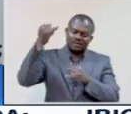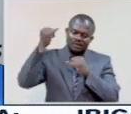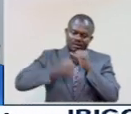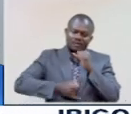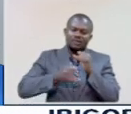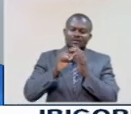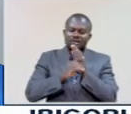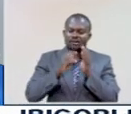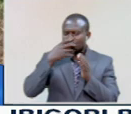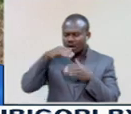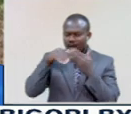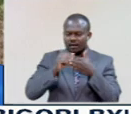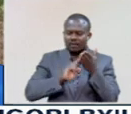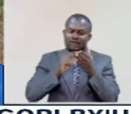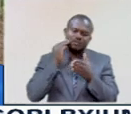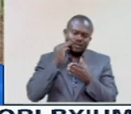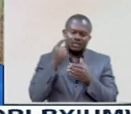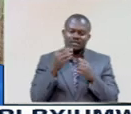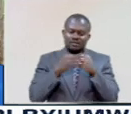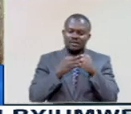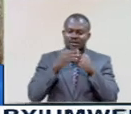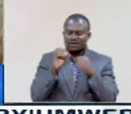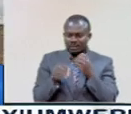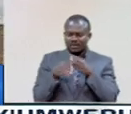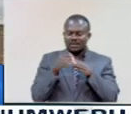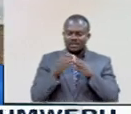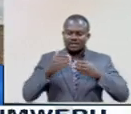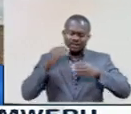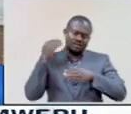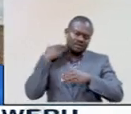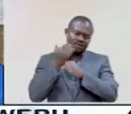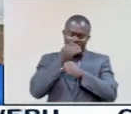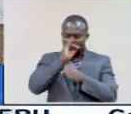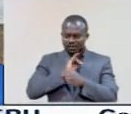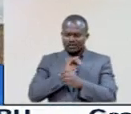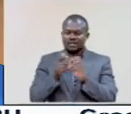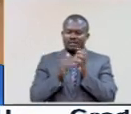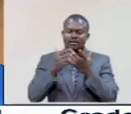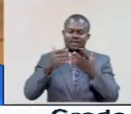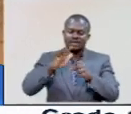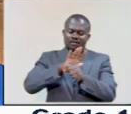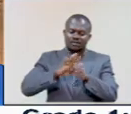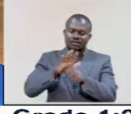ka Muhanga kakoresheje miliyoni 180 mu kubakira abarokotse genocide yakorewe abatutsi hakaba